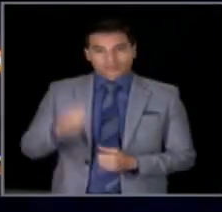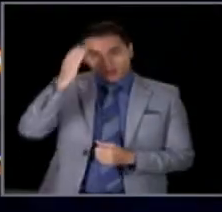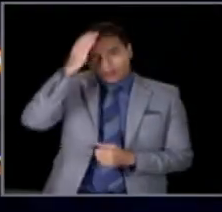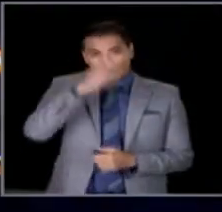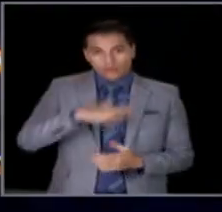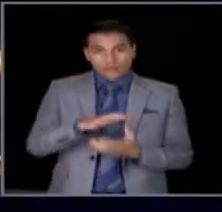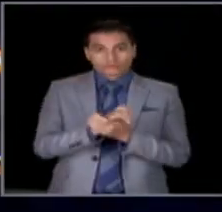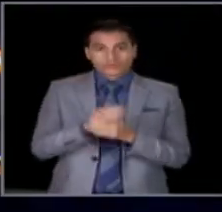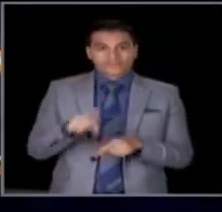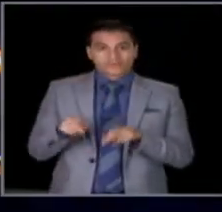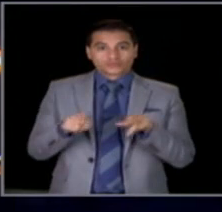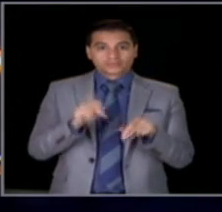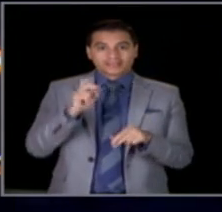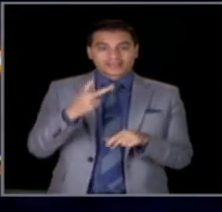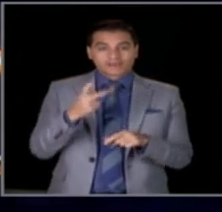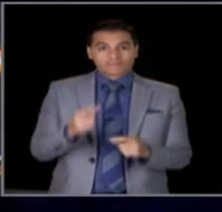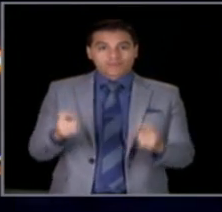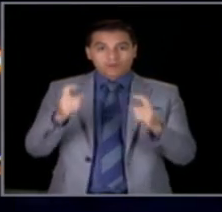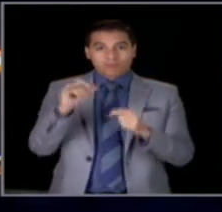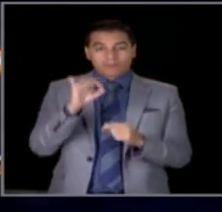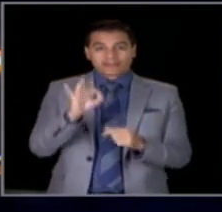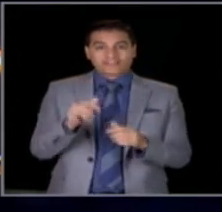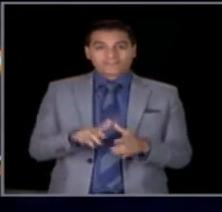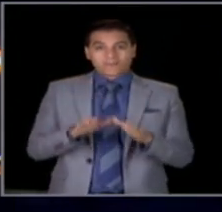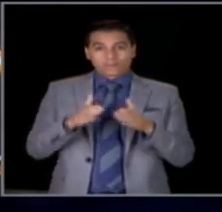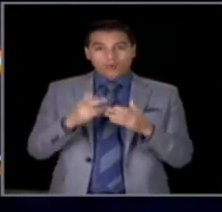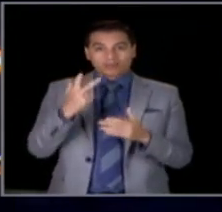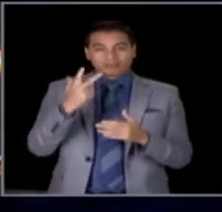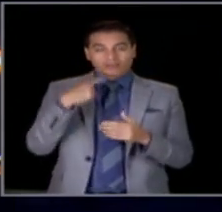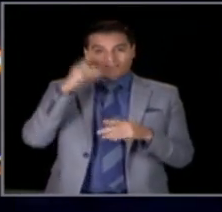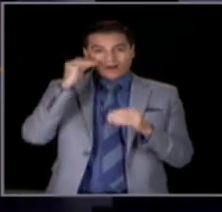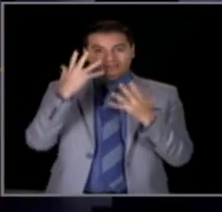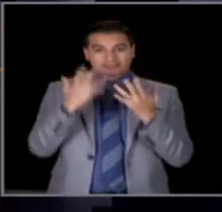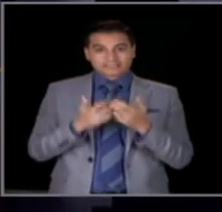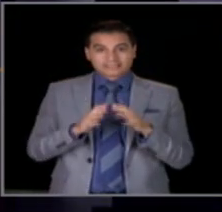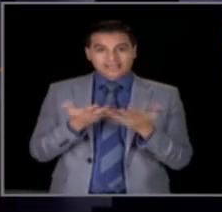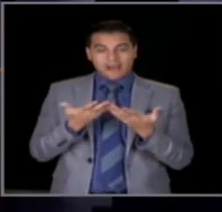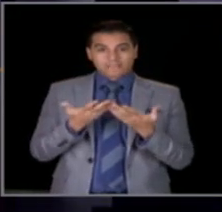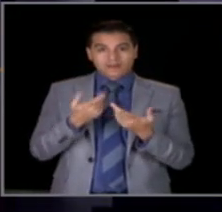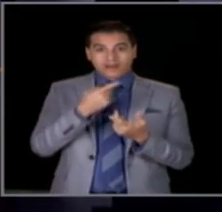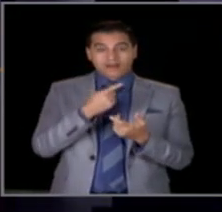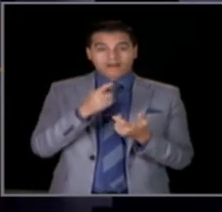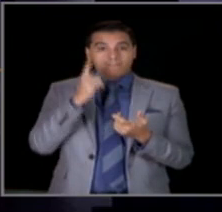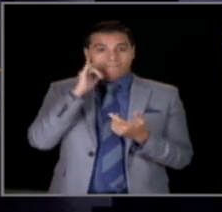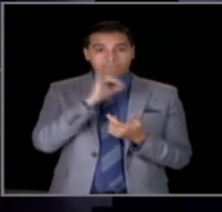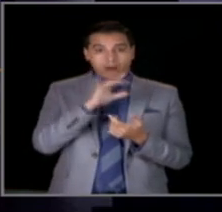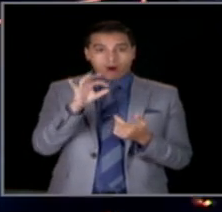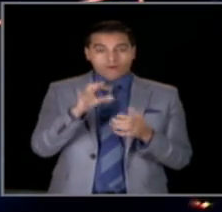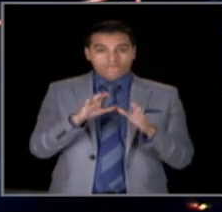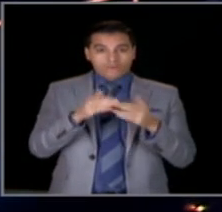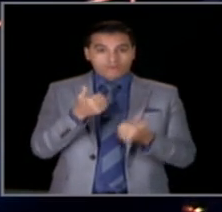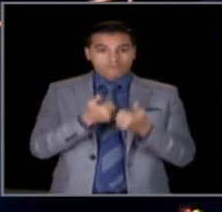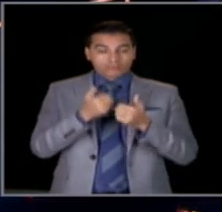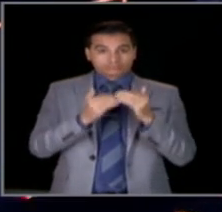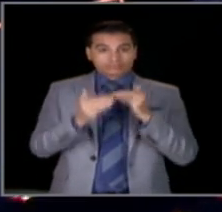عباقرة الأصحاب الموسم الثالث ومباراة مهمة في المجموعة الثالثة، وهفكركم بالنتيجة. فايترز متقدمين بـ40